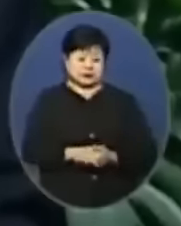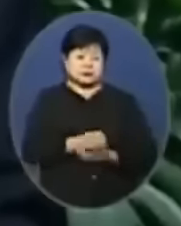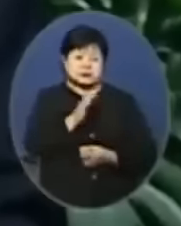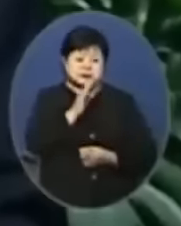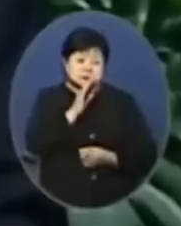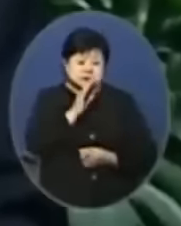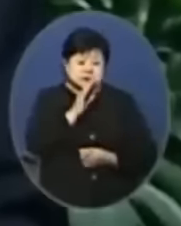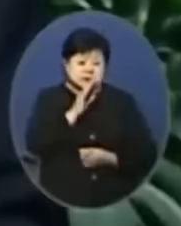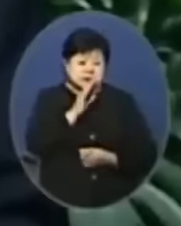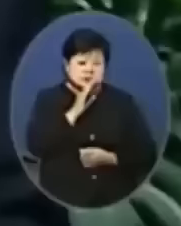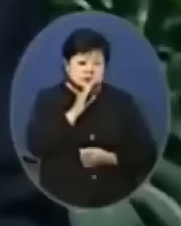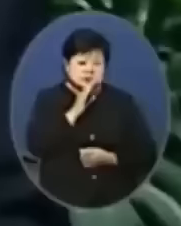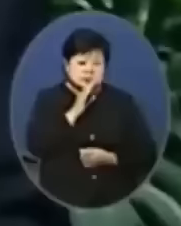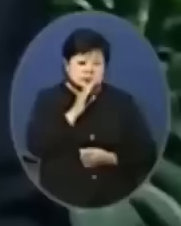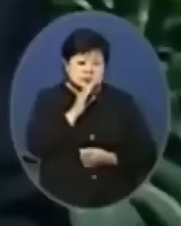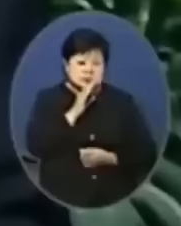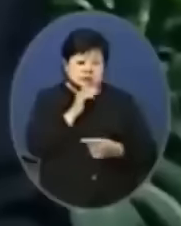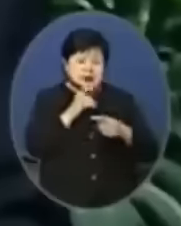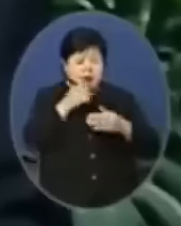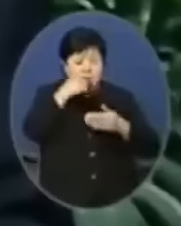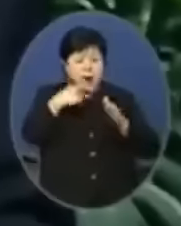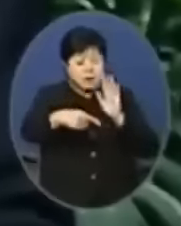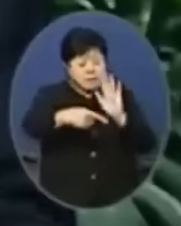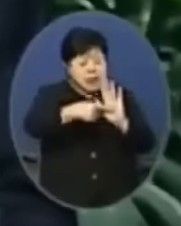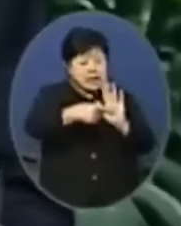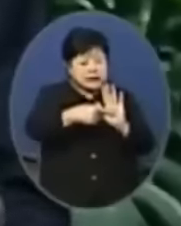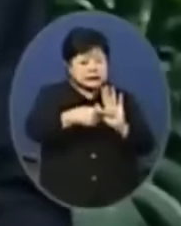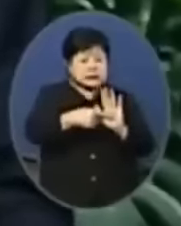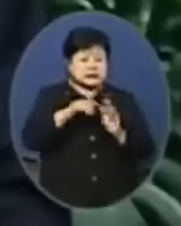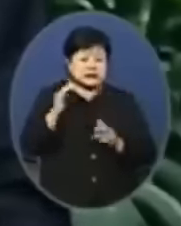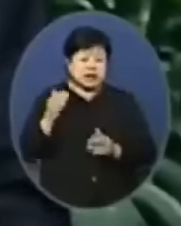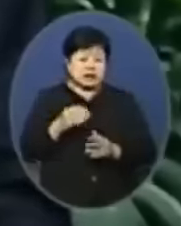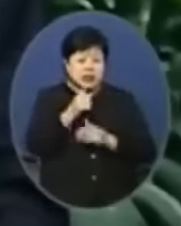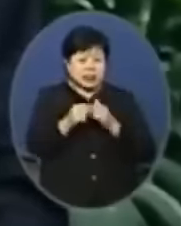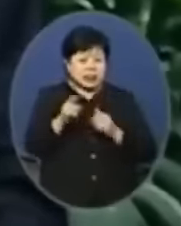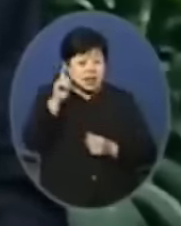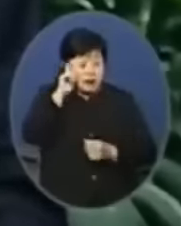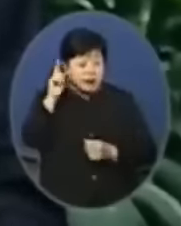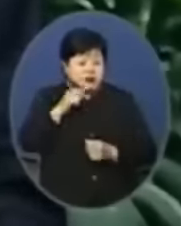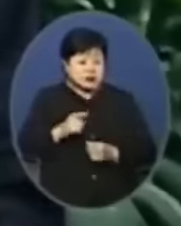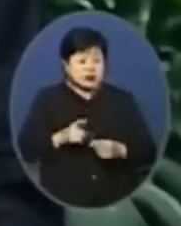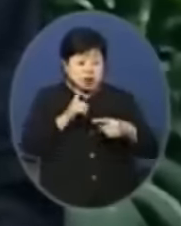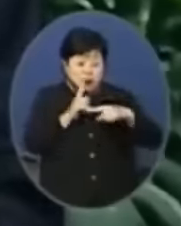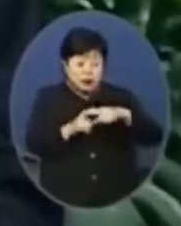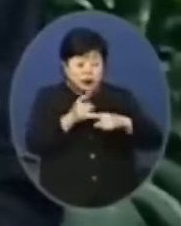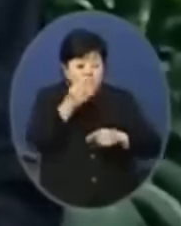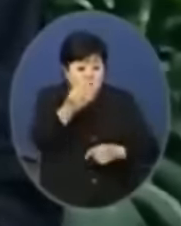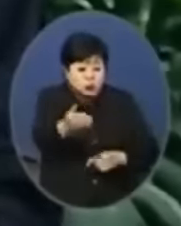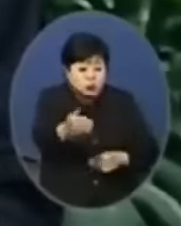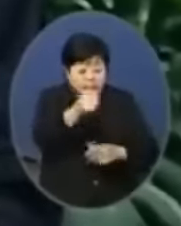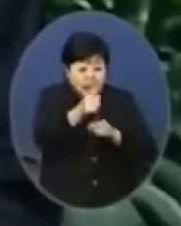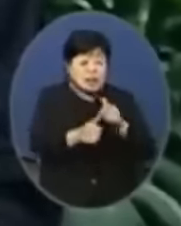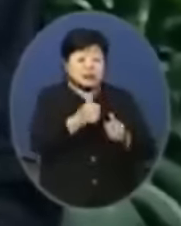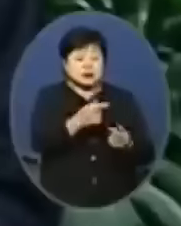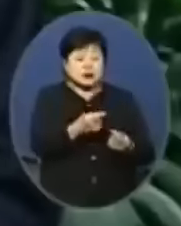얼마나 마이너스 인생이 되는지 모릅니다. 하나님이 100% 플러스 인생을 주셨는데 하나님과 동등되고